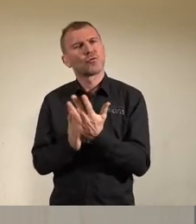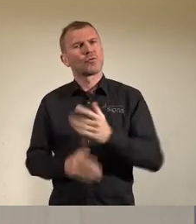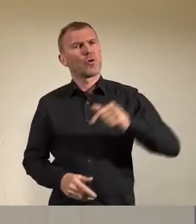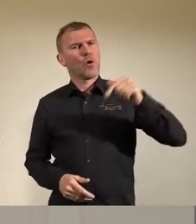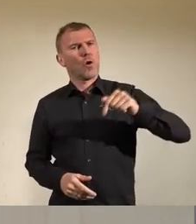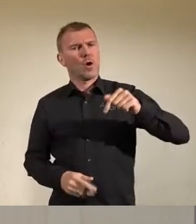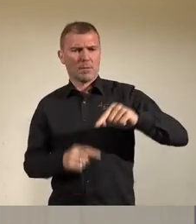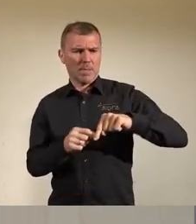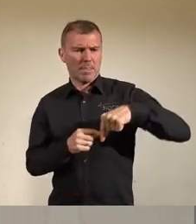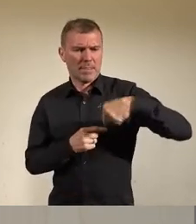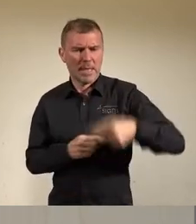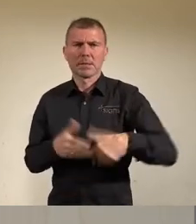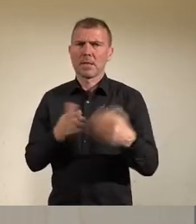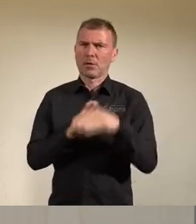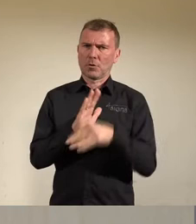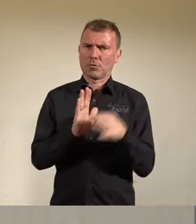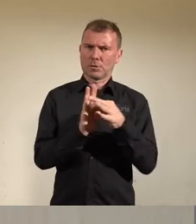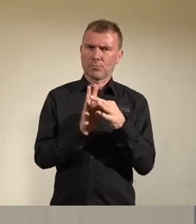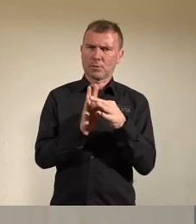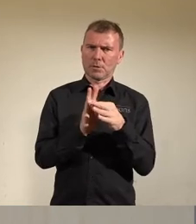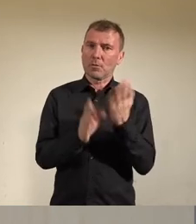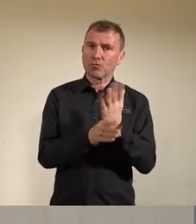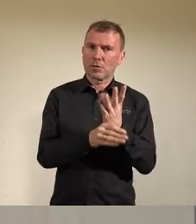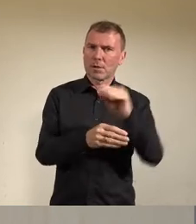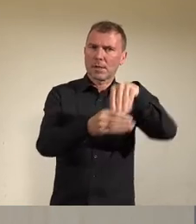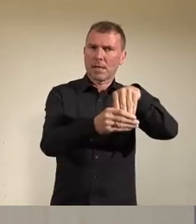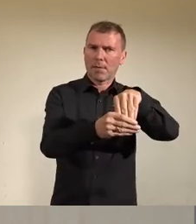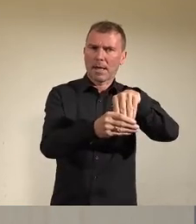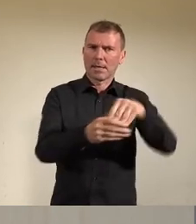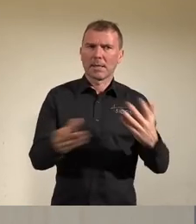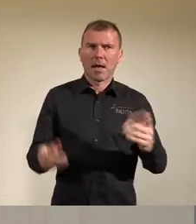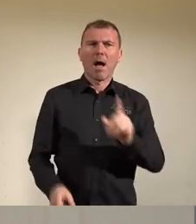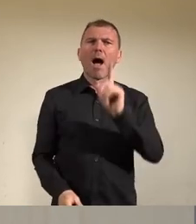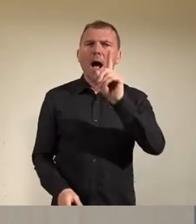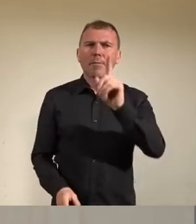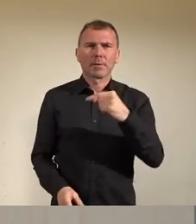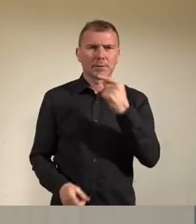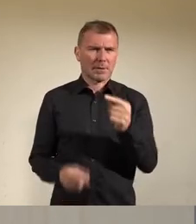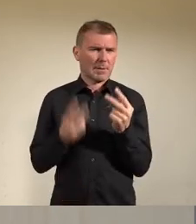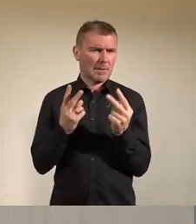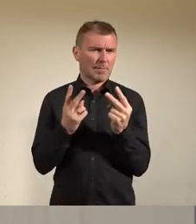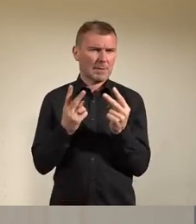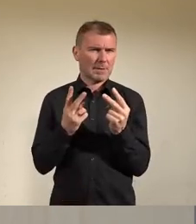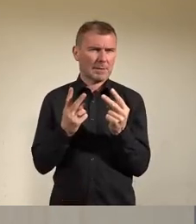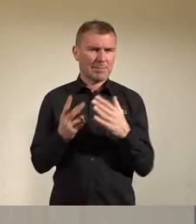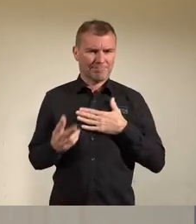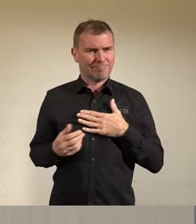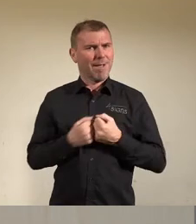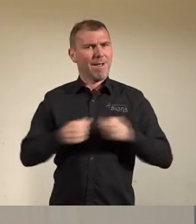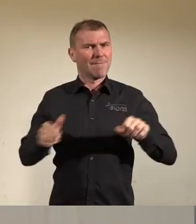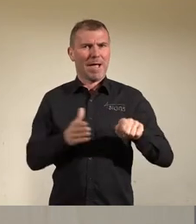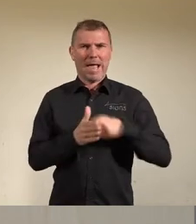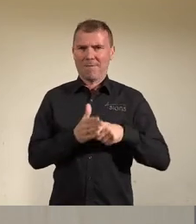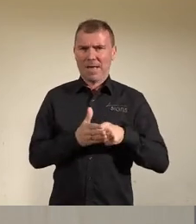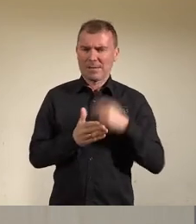heute beim nächsten Tagesordnungspunkt zu behandeln gibt, aufgenommen. Ich halte es aber für wichtig, beziehungsweise wir als Freie Wähler halten es für